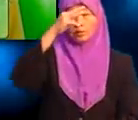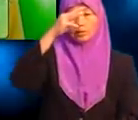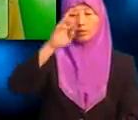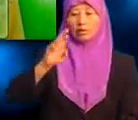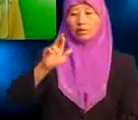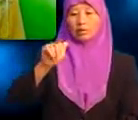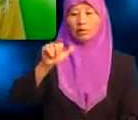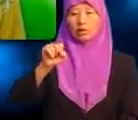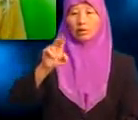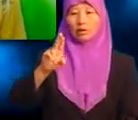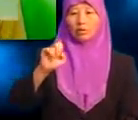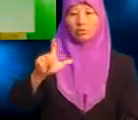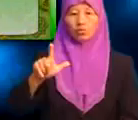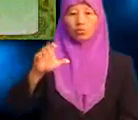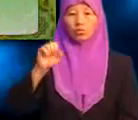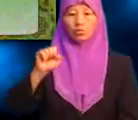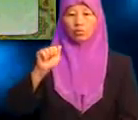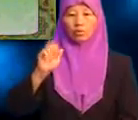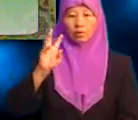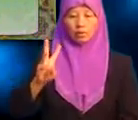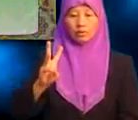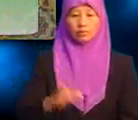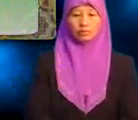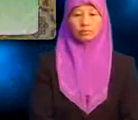wasallam yang berikut.